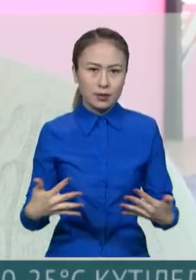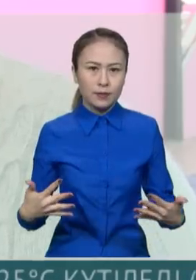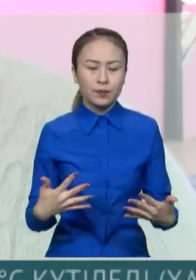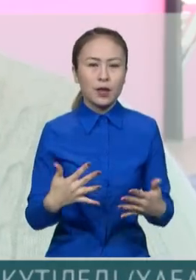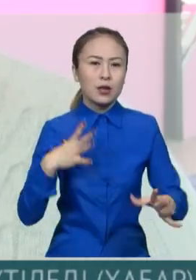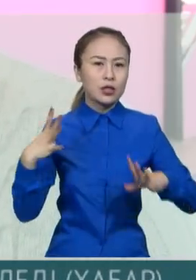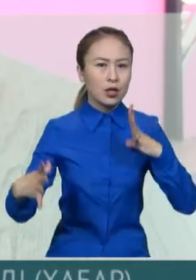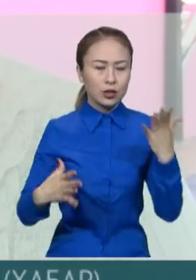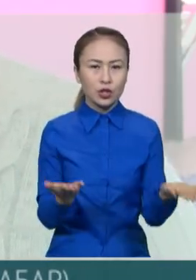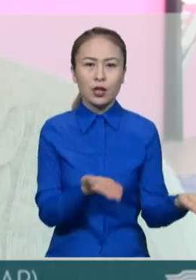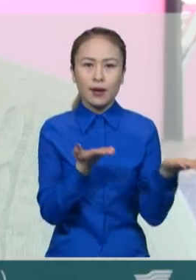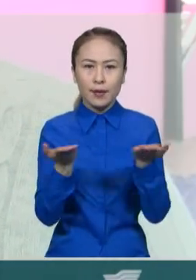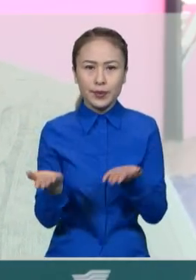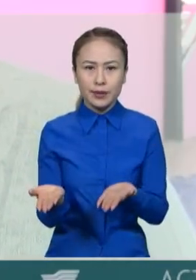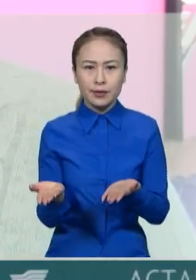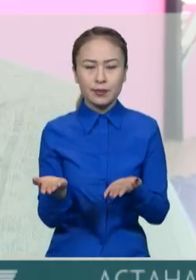жаттығуға шақырамыз.